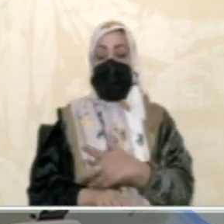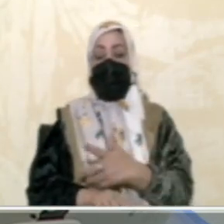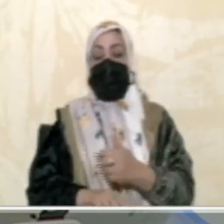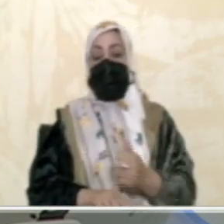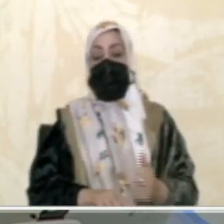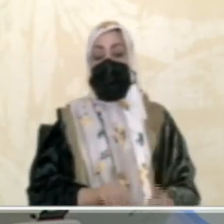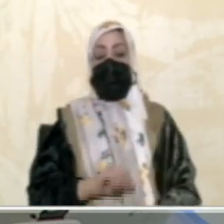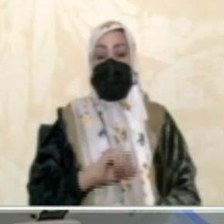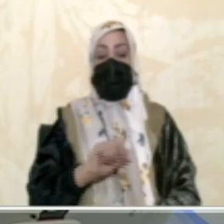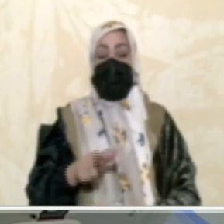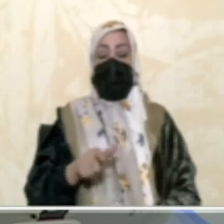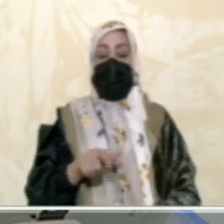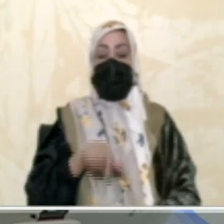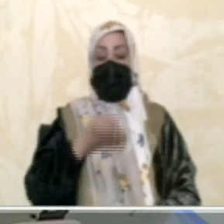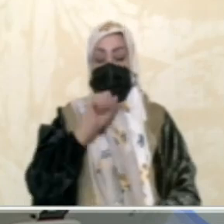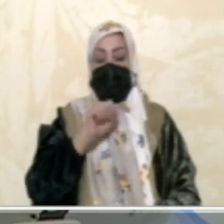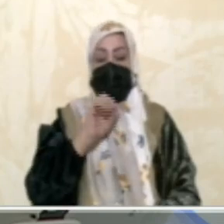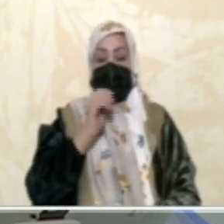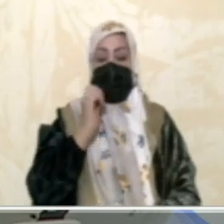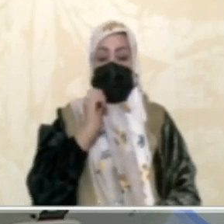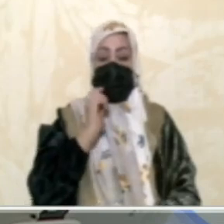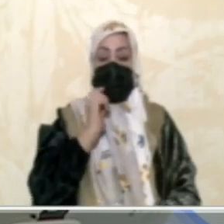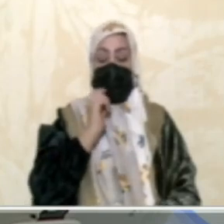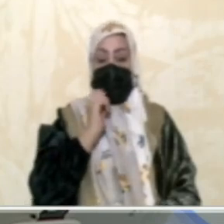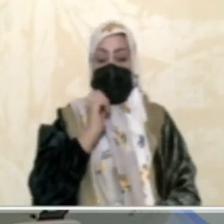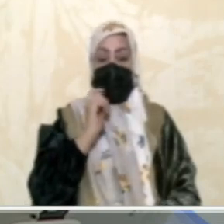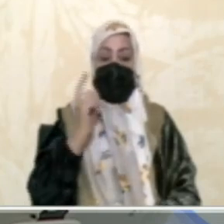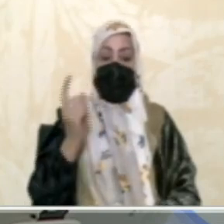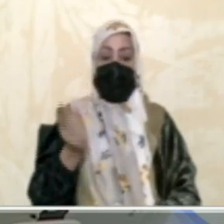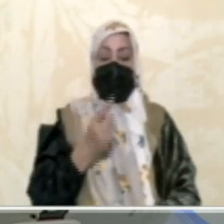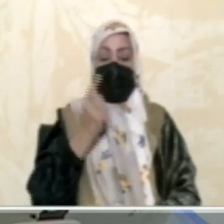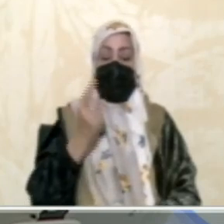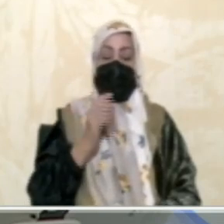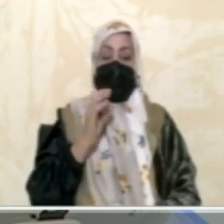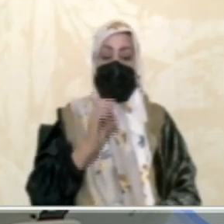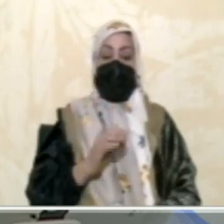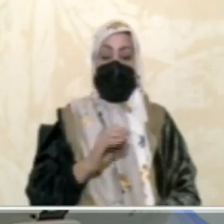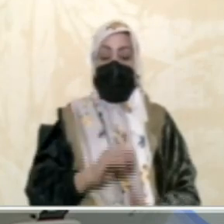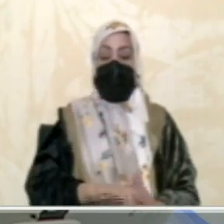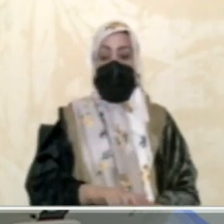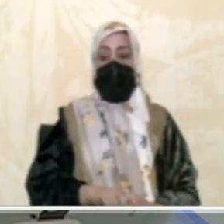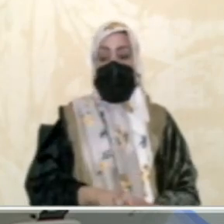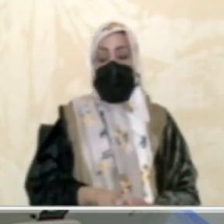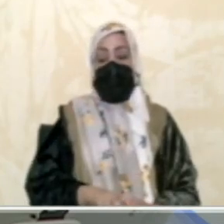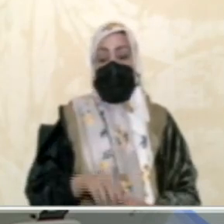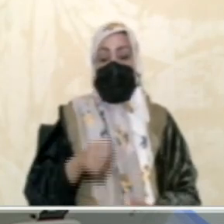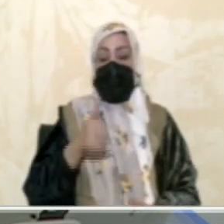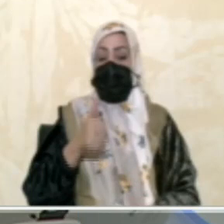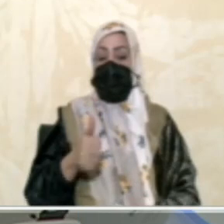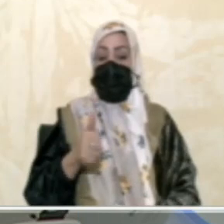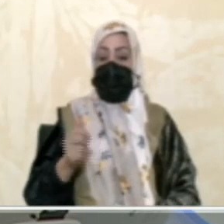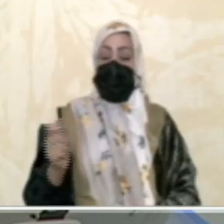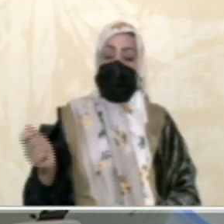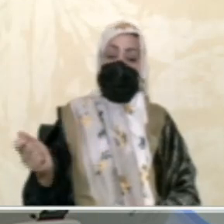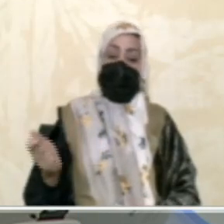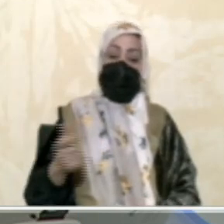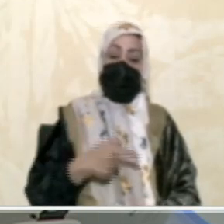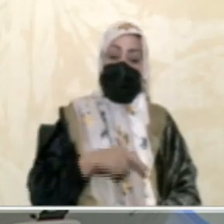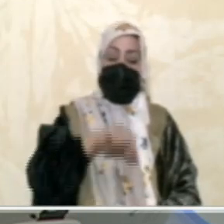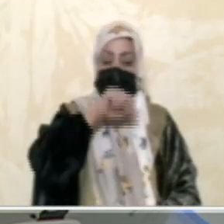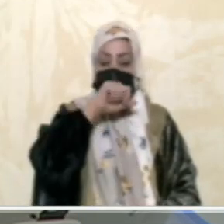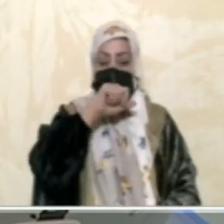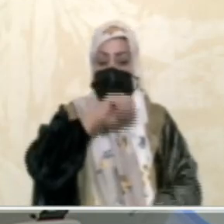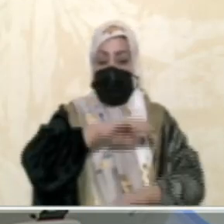فلا اشكال في ذلك ان شاء الله كان الاولى والافضل ان يقرا الانسان الاولى والافضل ان يقرا الانسان القران